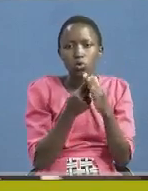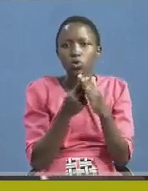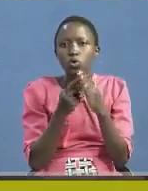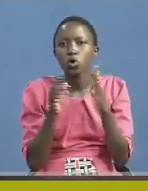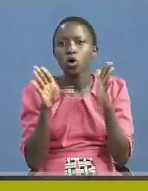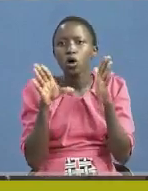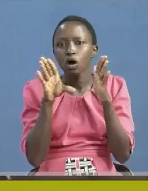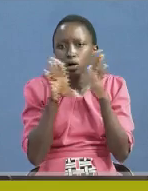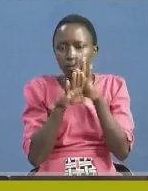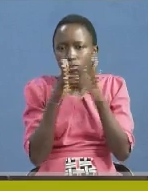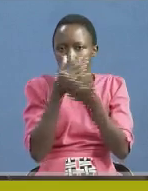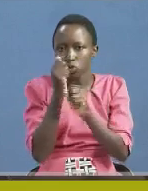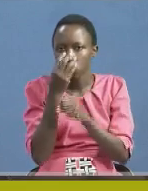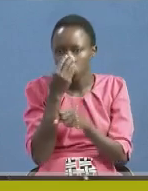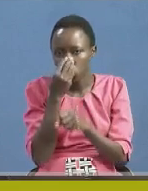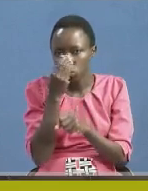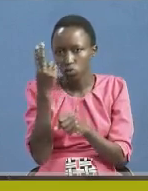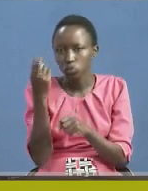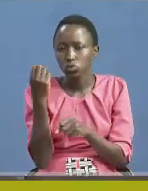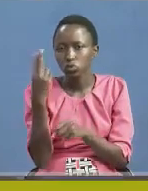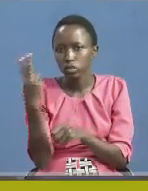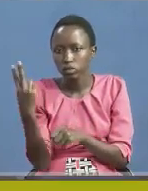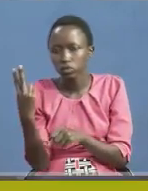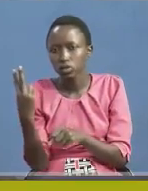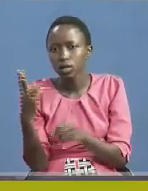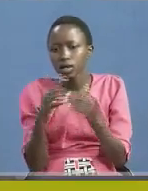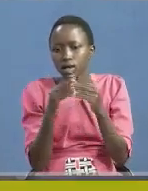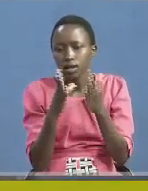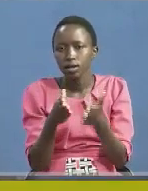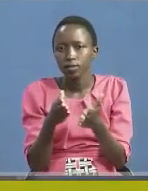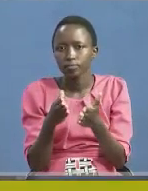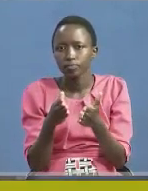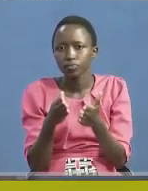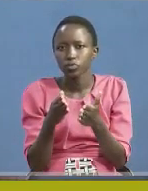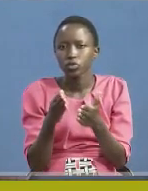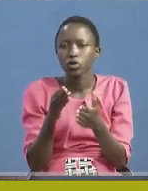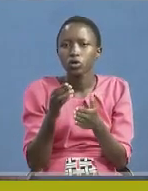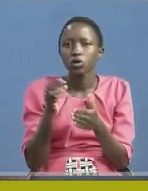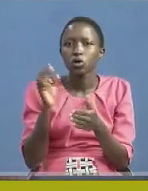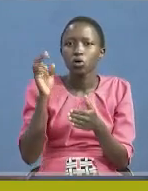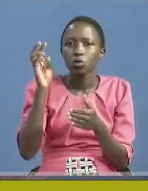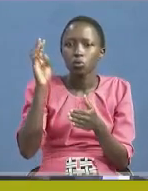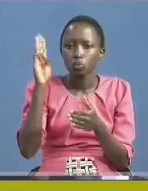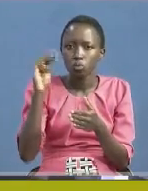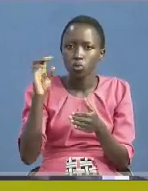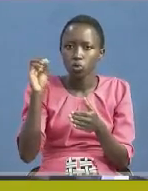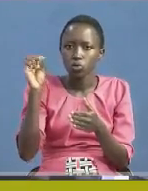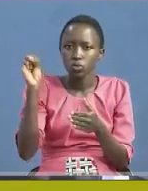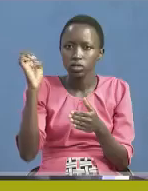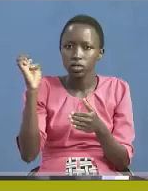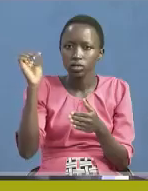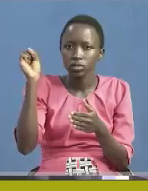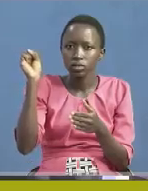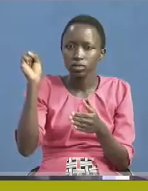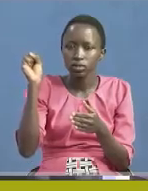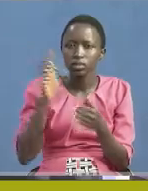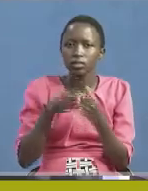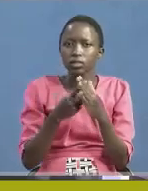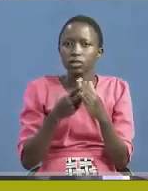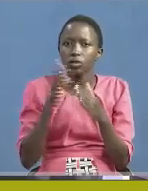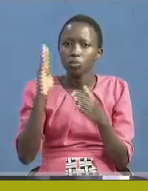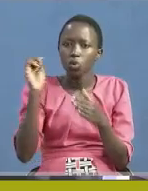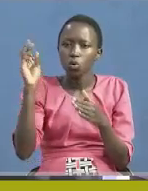katika uchaguzi wa mwaka 2022. Kiongozi wa chama cha Ford Kenya Musa Zetangula tayari alikuwa amemuonya seneta wa Kakamega Boni